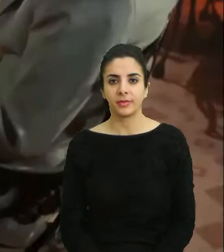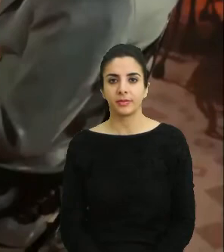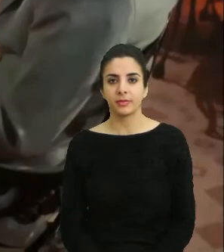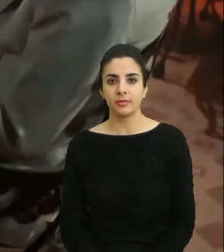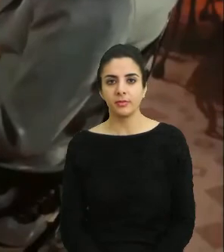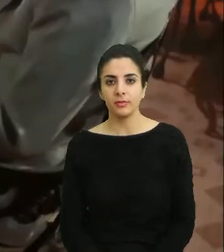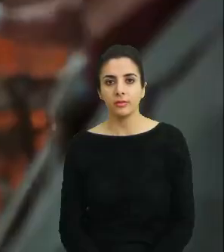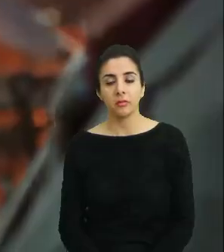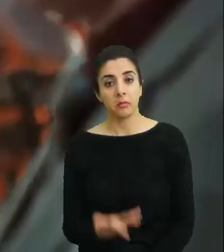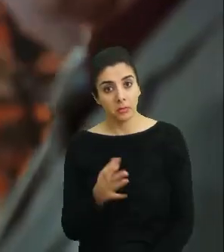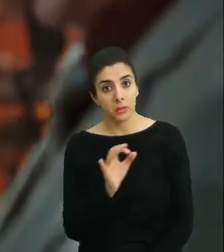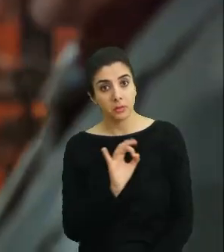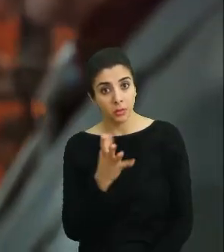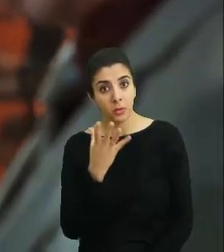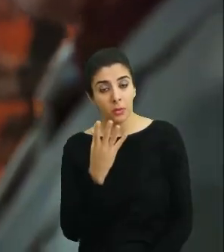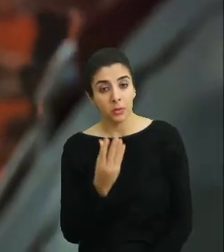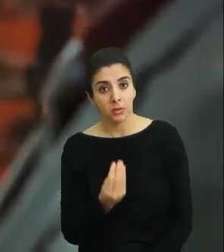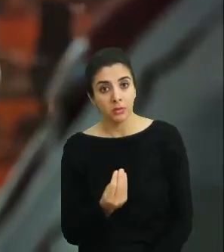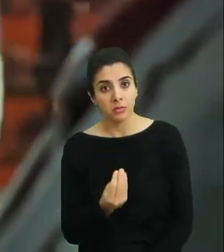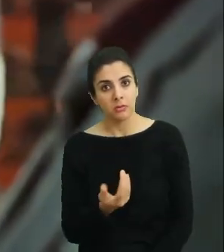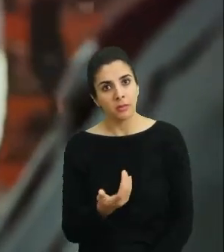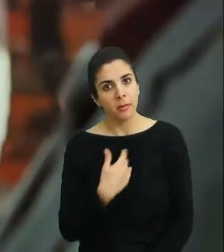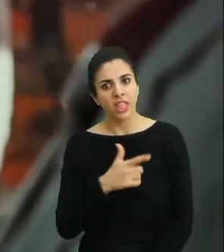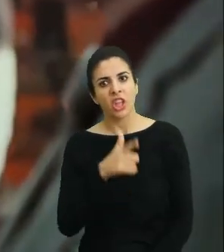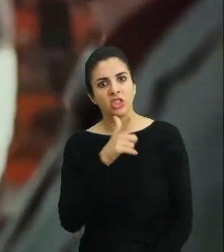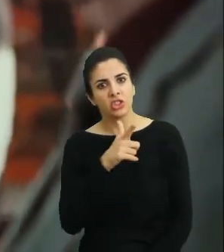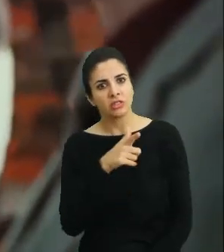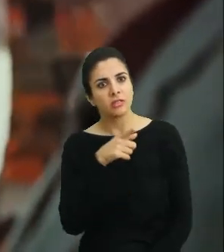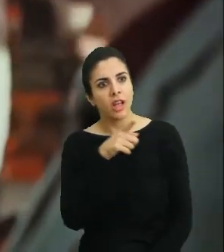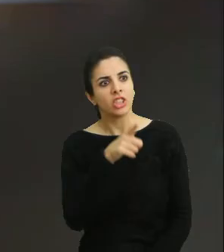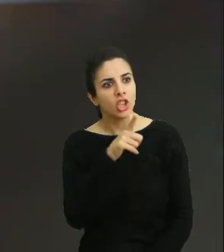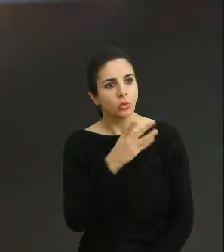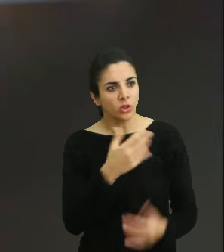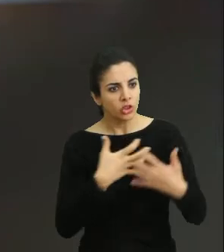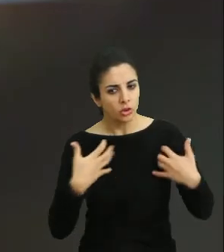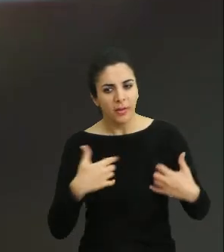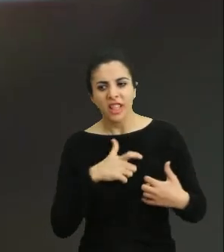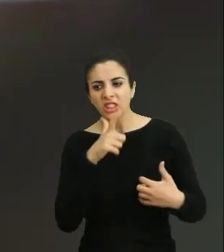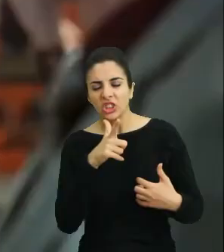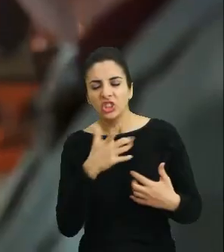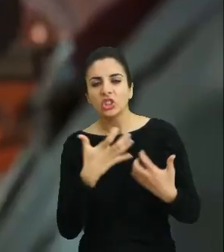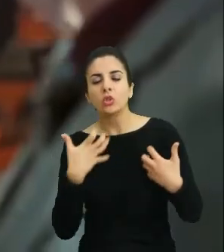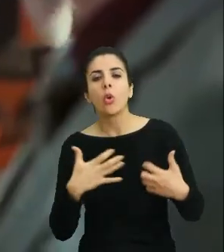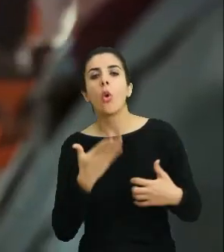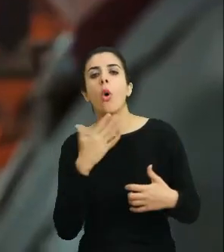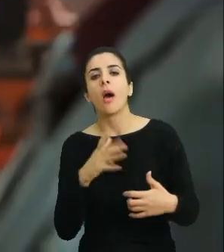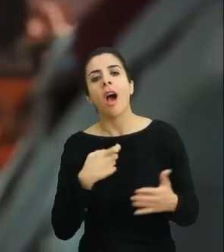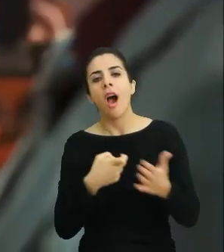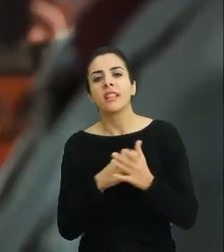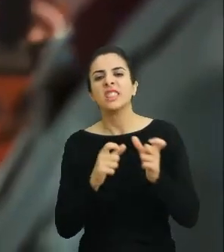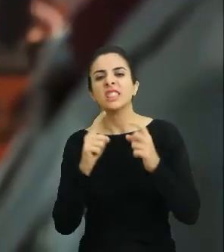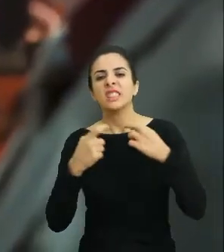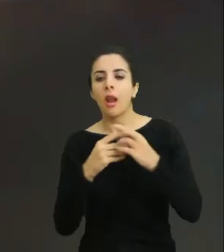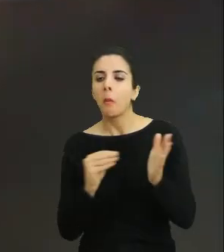Ne mutlu sana Alaaddin. Keşke benim şiirimle seninki gibi cesur olabilse. Ben de adını sır koyup